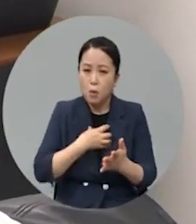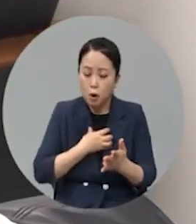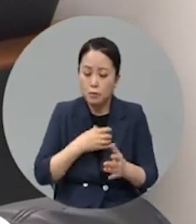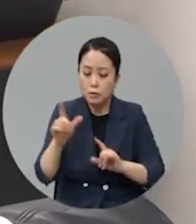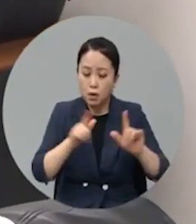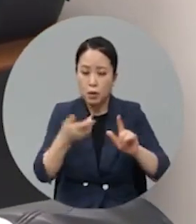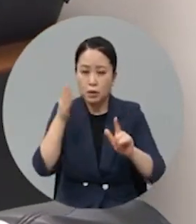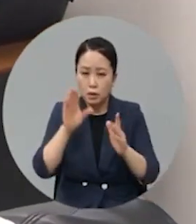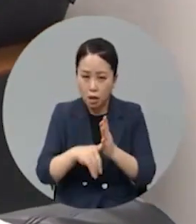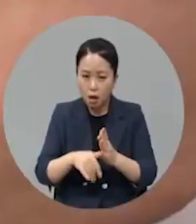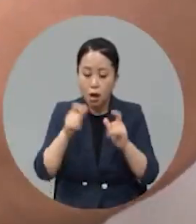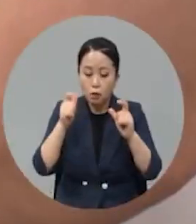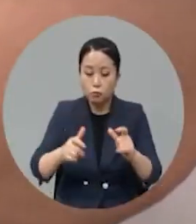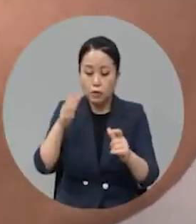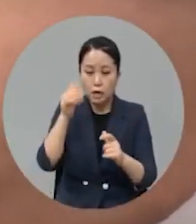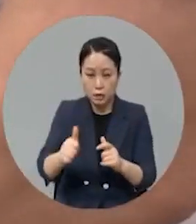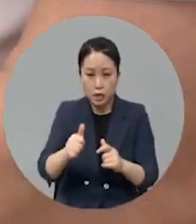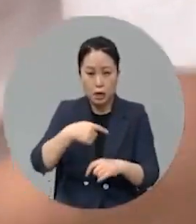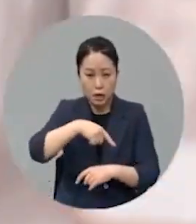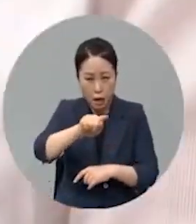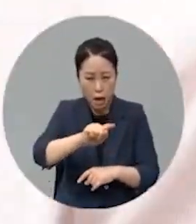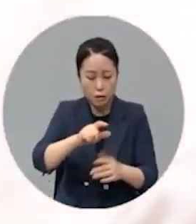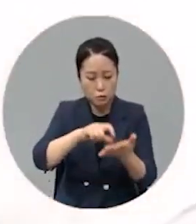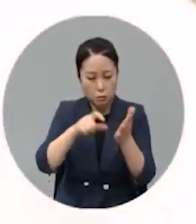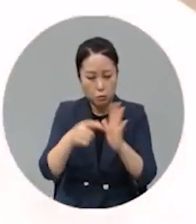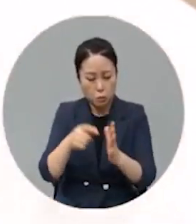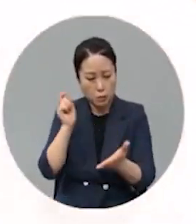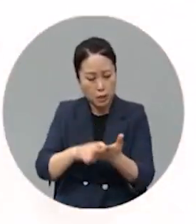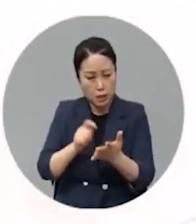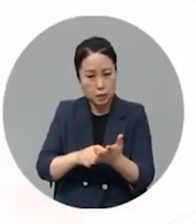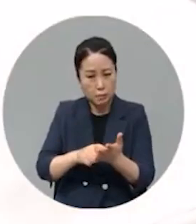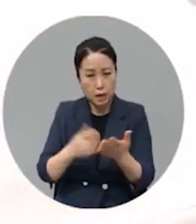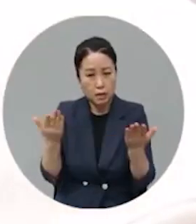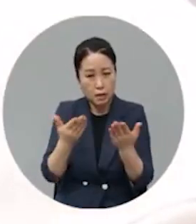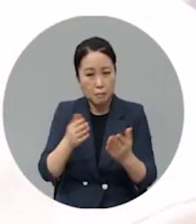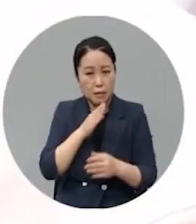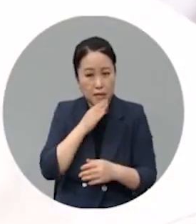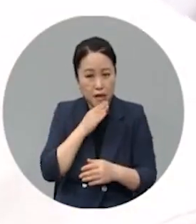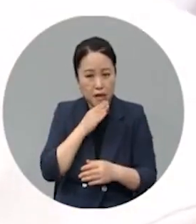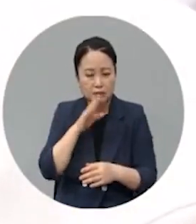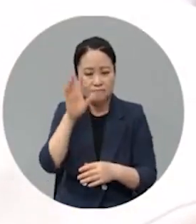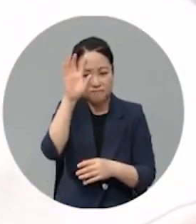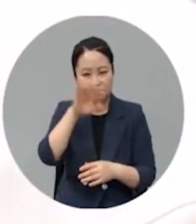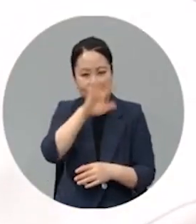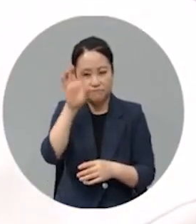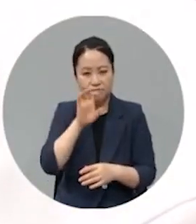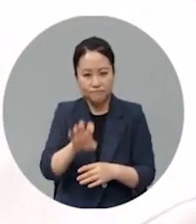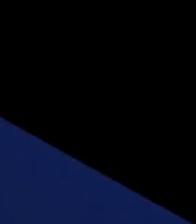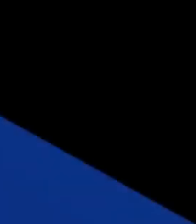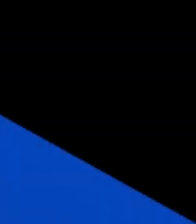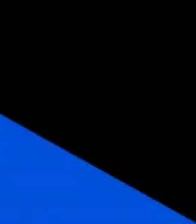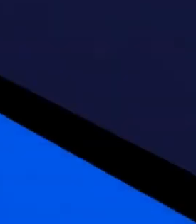만큼 긴급하고 중요한 출장이었는지 여전히 의문입니다. MBC 뉴스 정진명입니다.